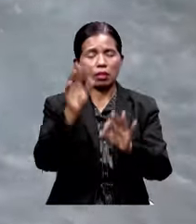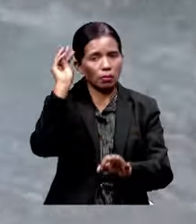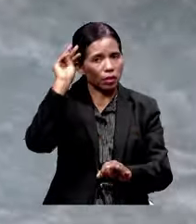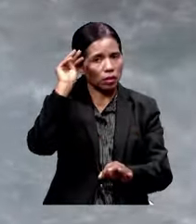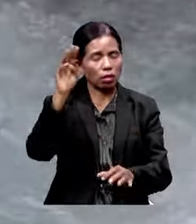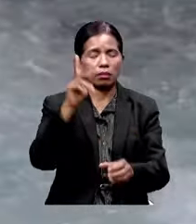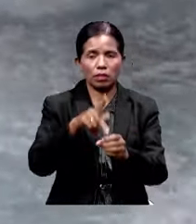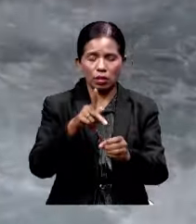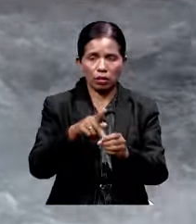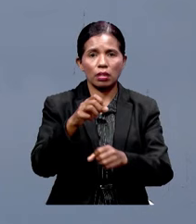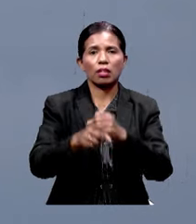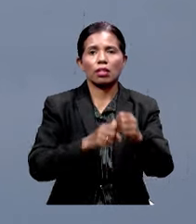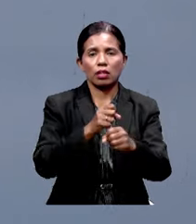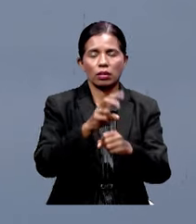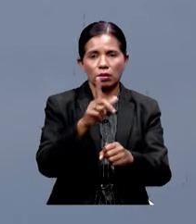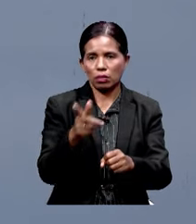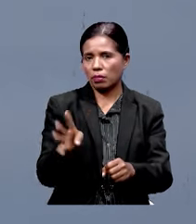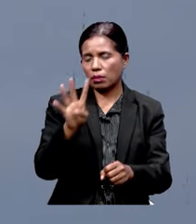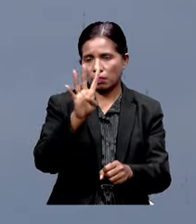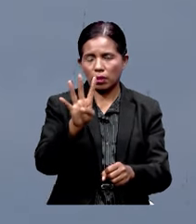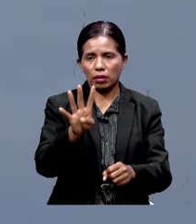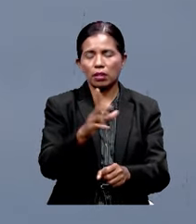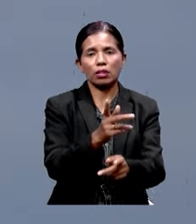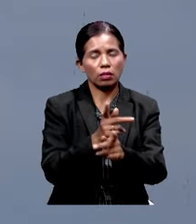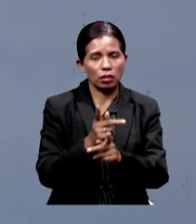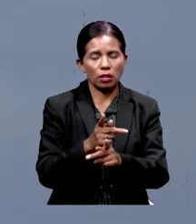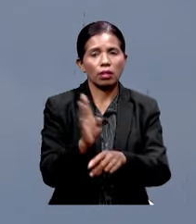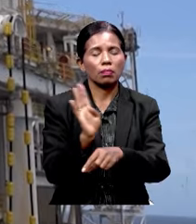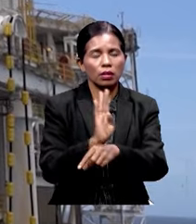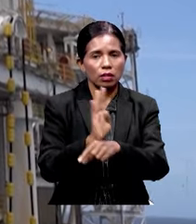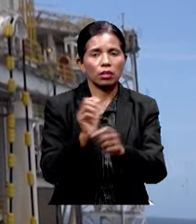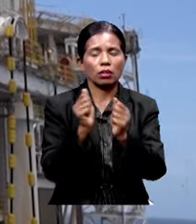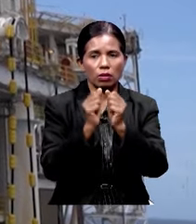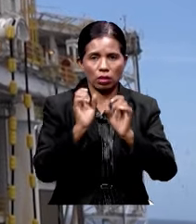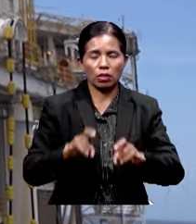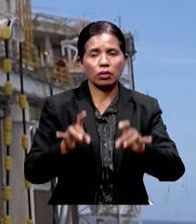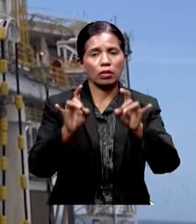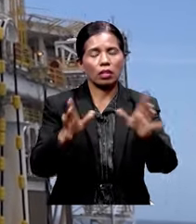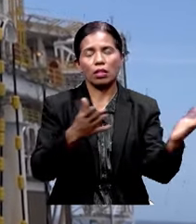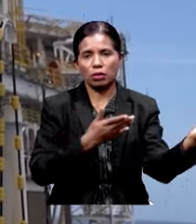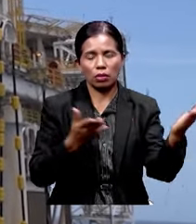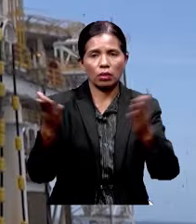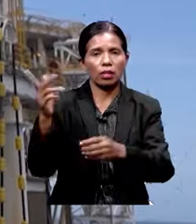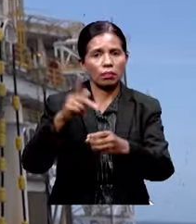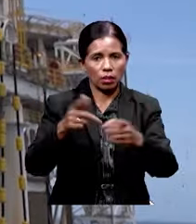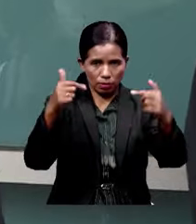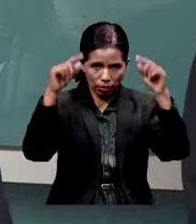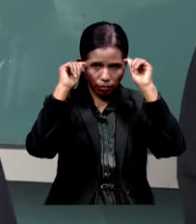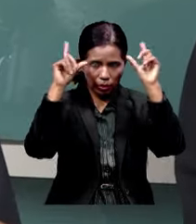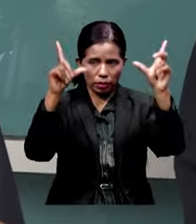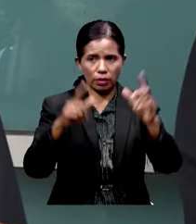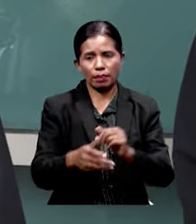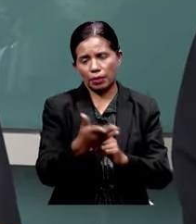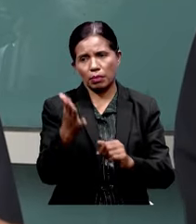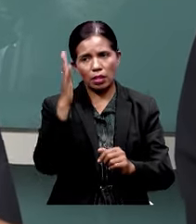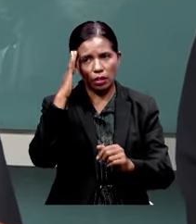no Minerais nian, ia tinang riuroronu resing hat, mak se asegura negosia saung ho Australia, ho didada kadoras mai Timor-Leste. I mi hatene, ia